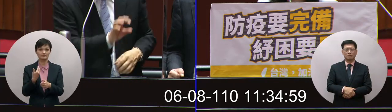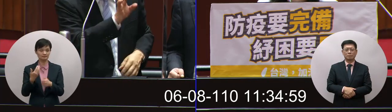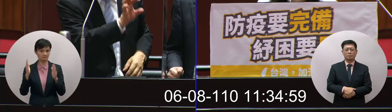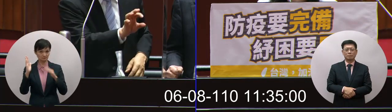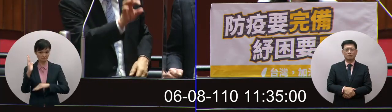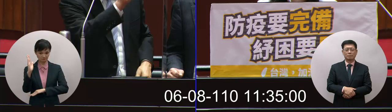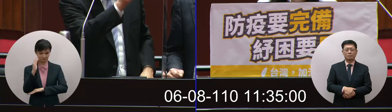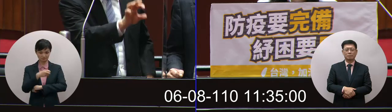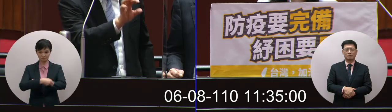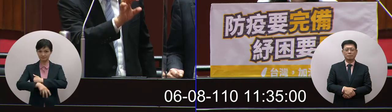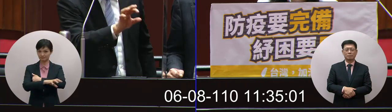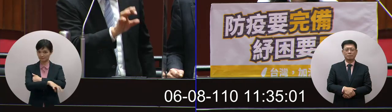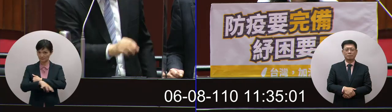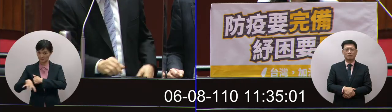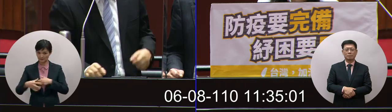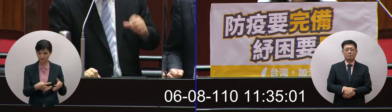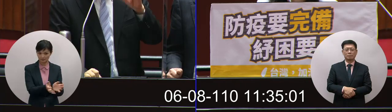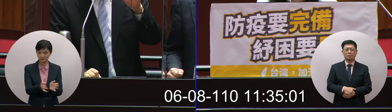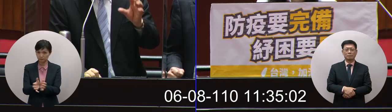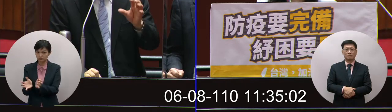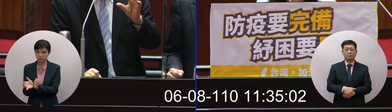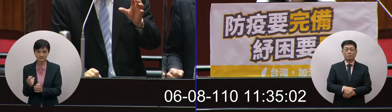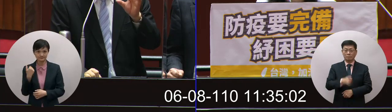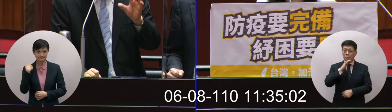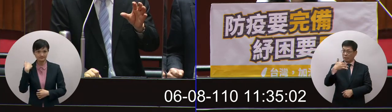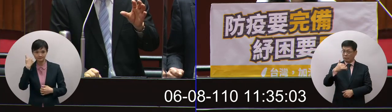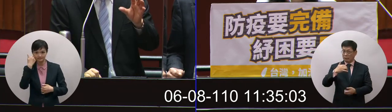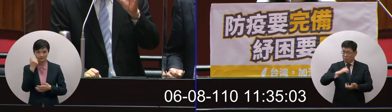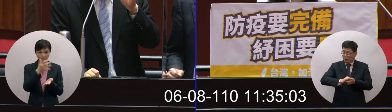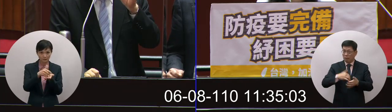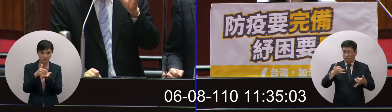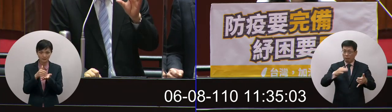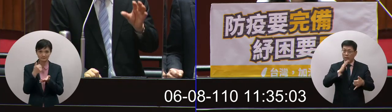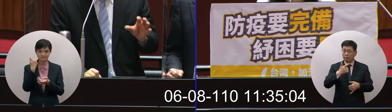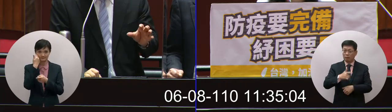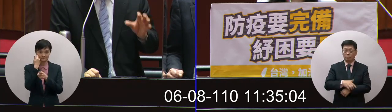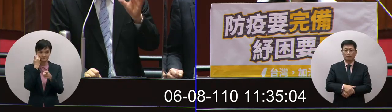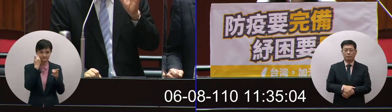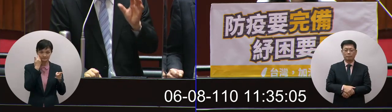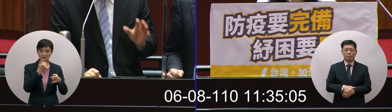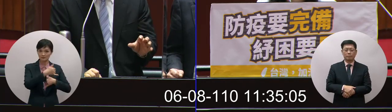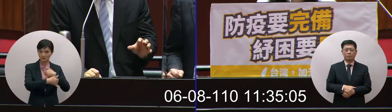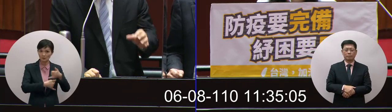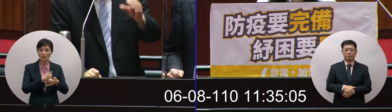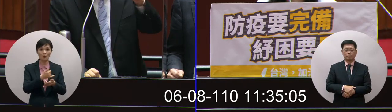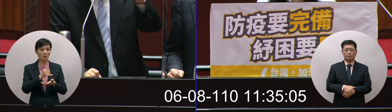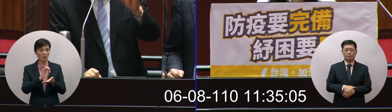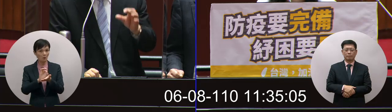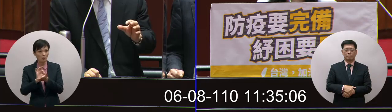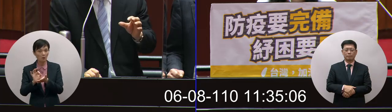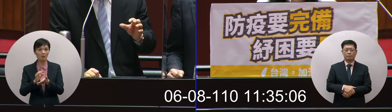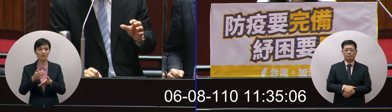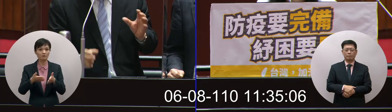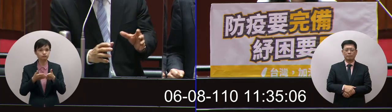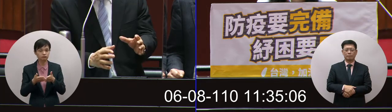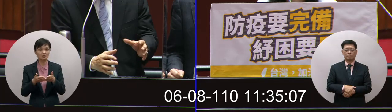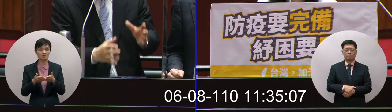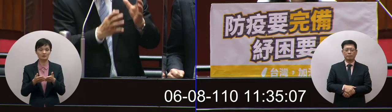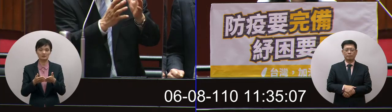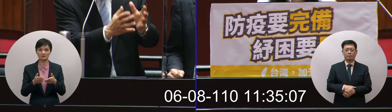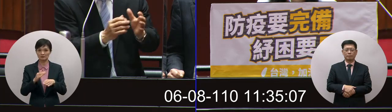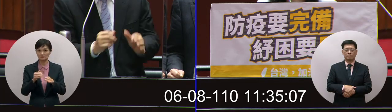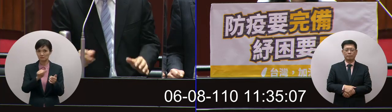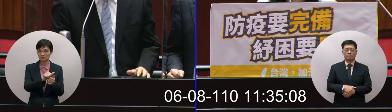数量及对于国家战略安全生产所必要，他去框列，最